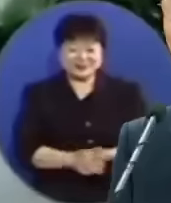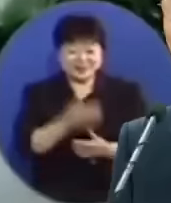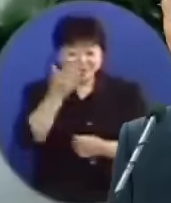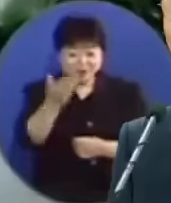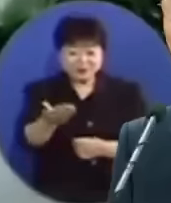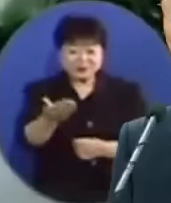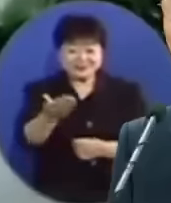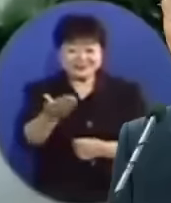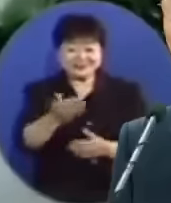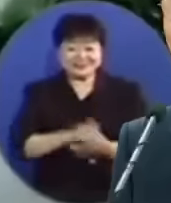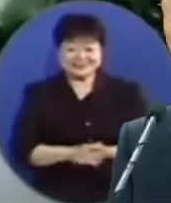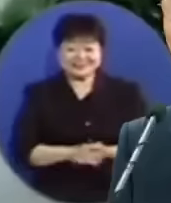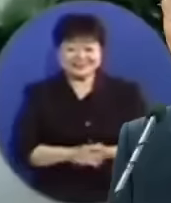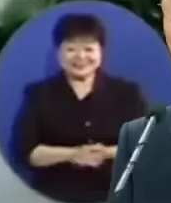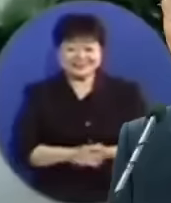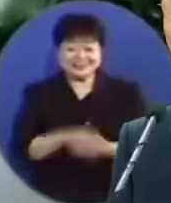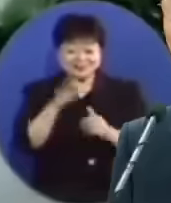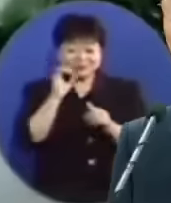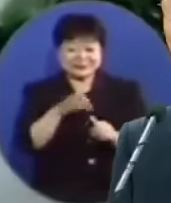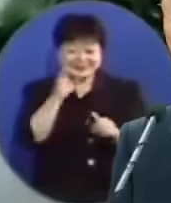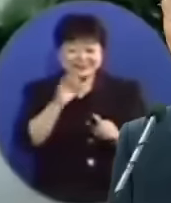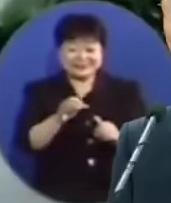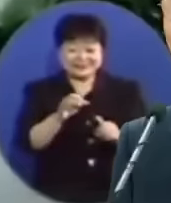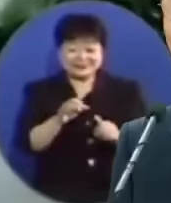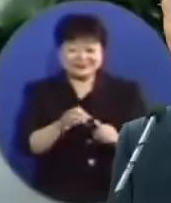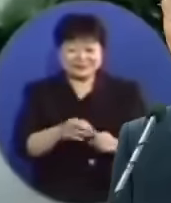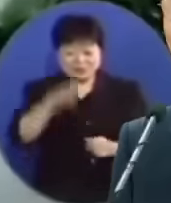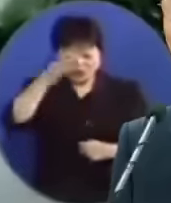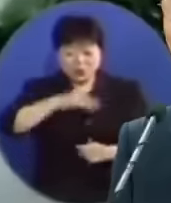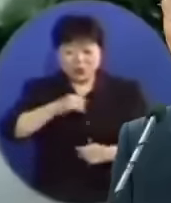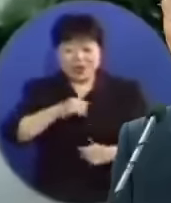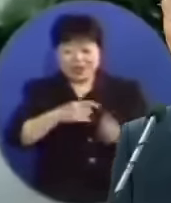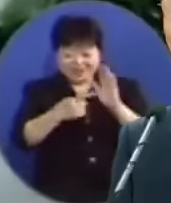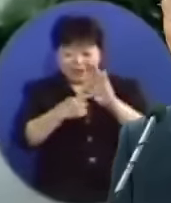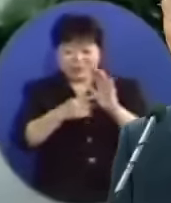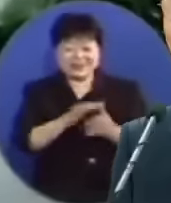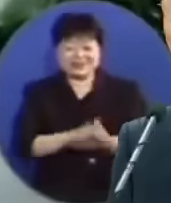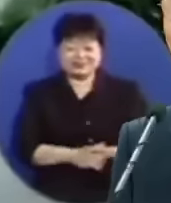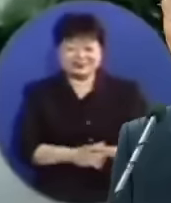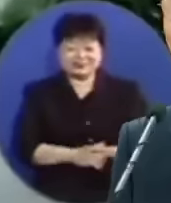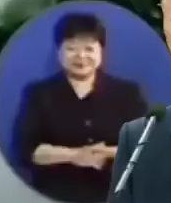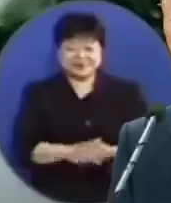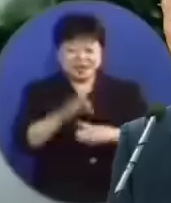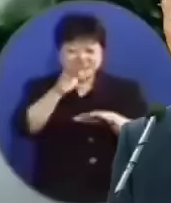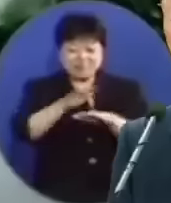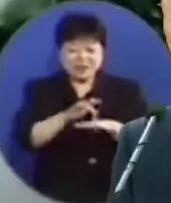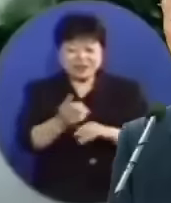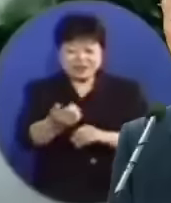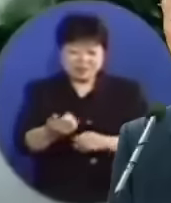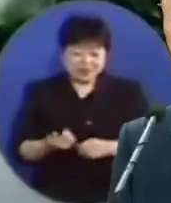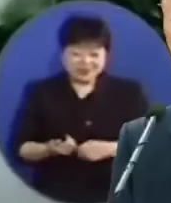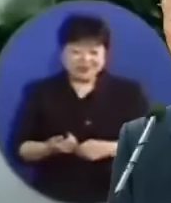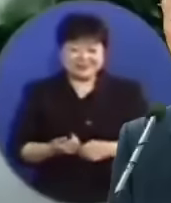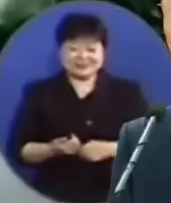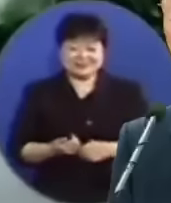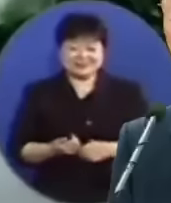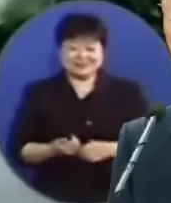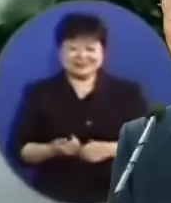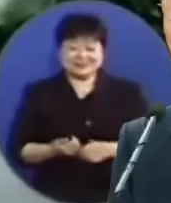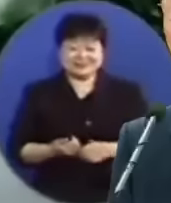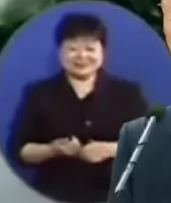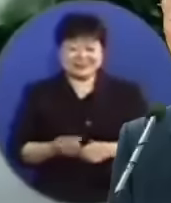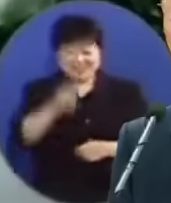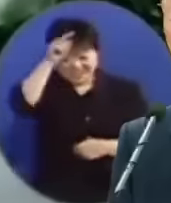여러분의 꾸짖는 이 꾸짖음이 효과를 발생합니다. 마귀가 벌써